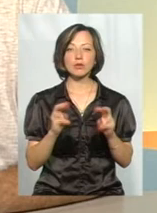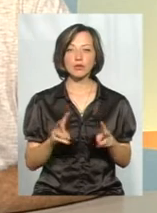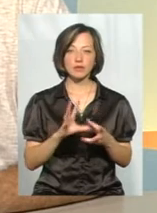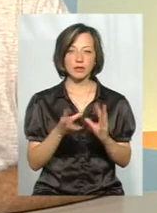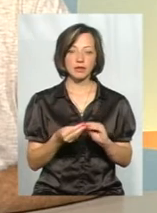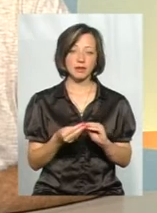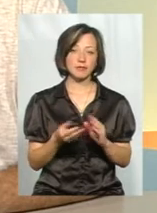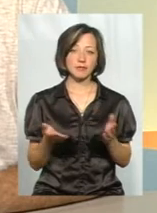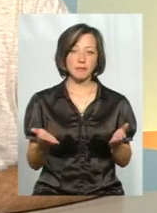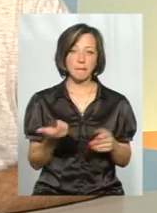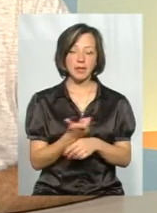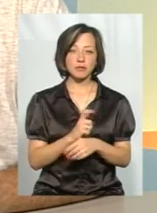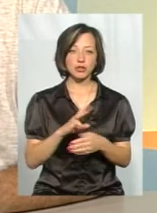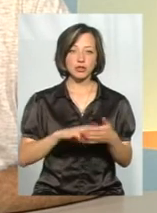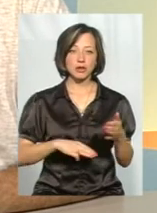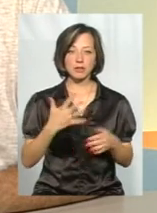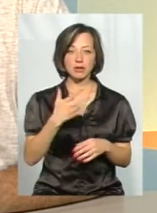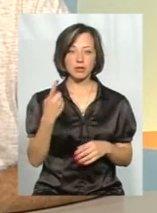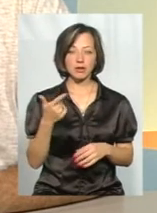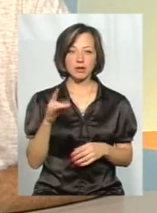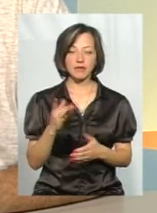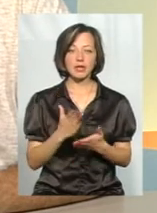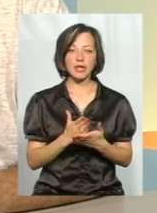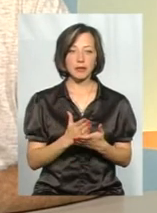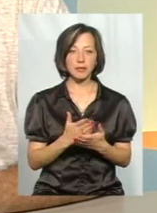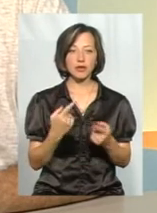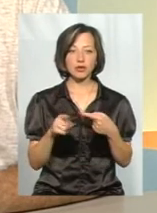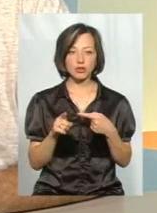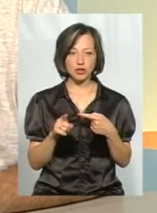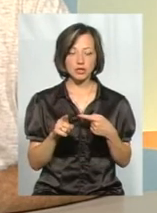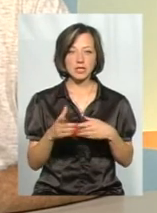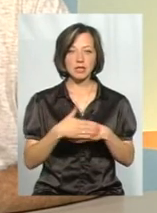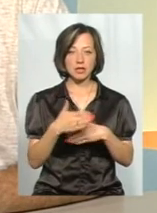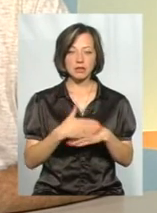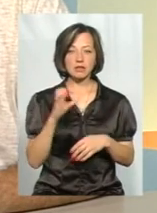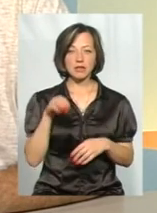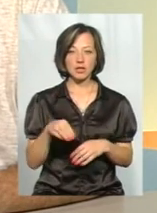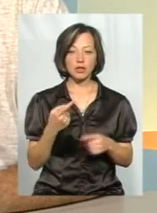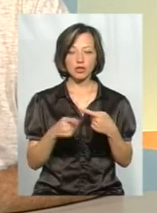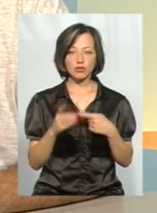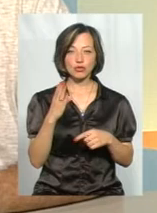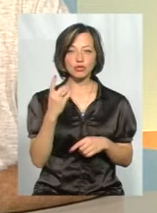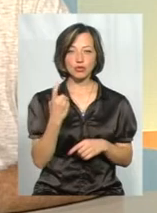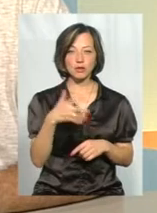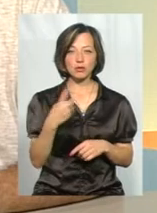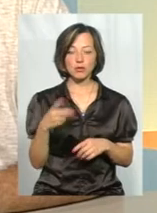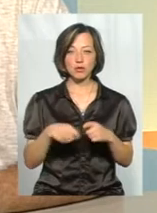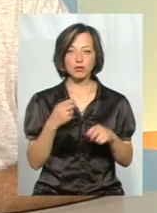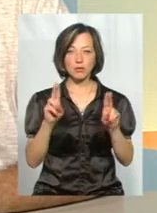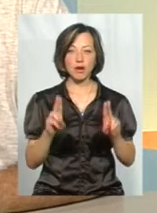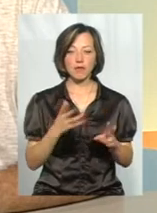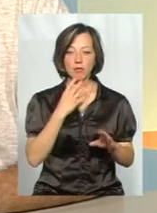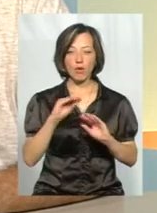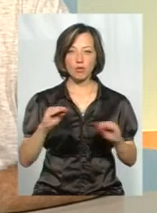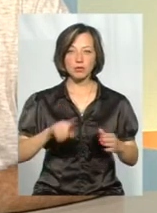Взагалі, максимальний там штраф 51 гривня, але є інша санкція статті, іншої 152-ї, це порушення правил